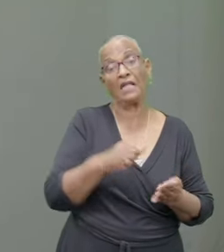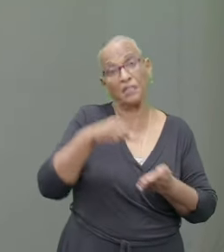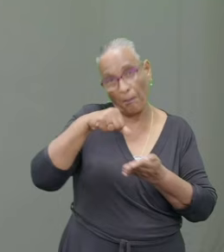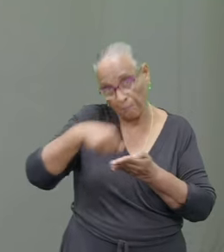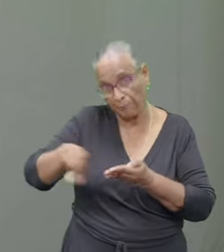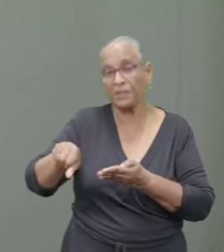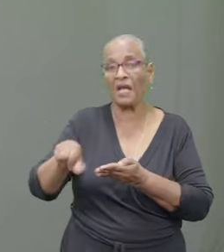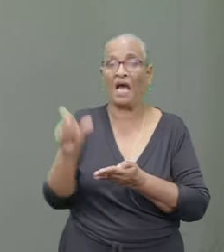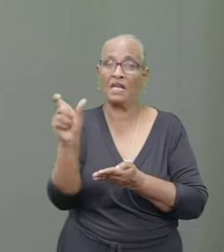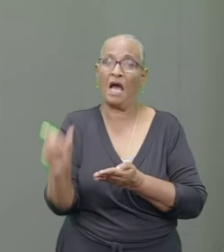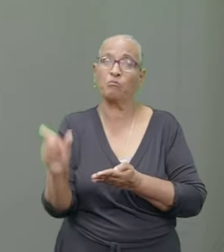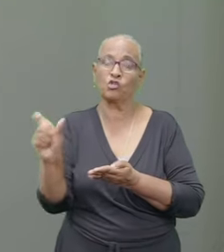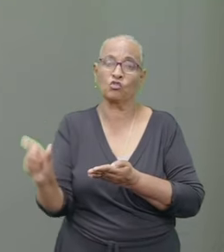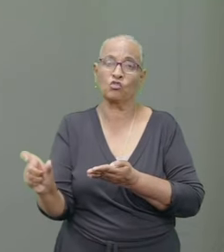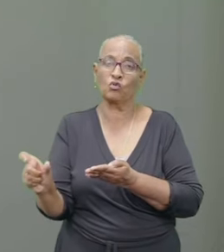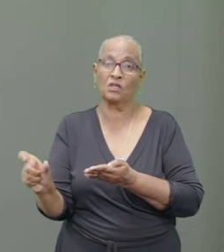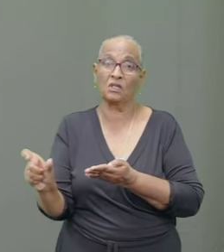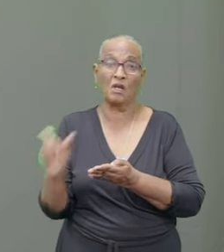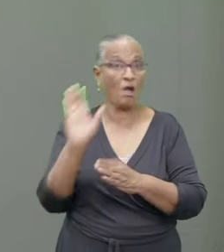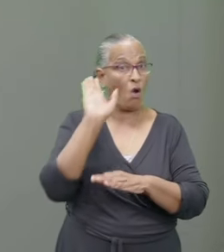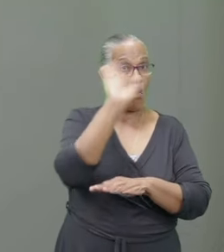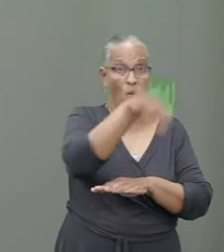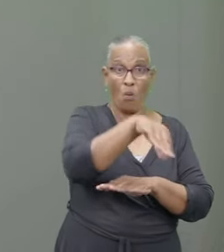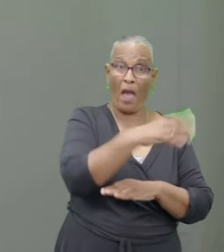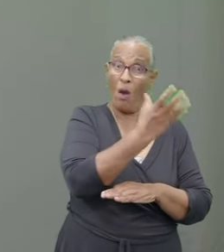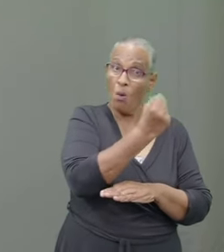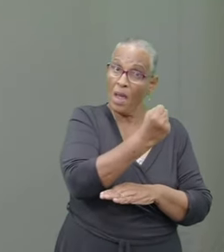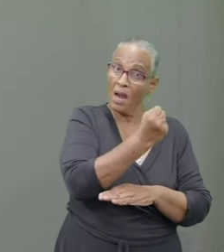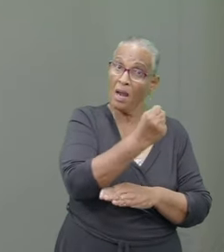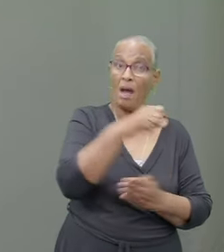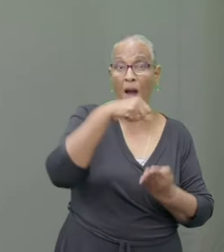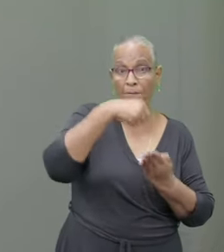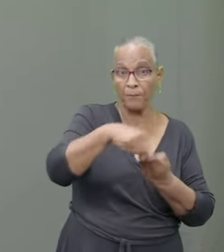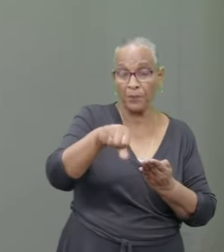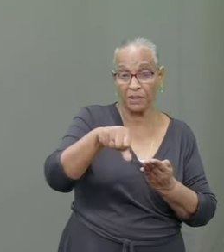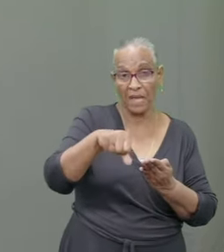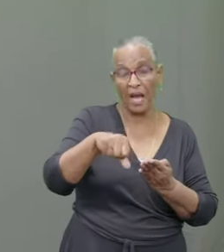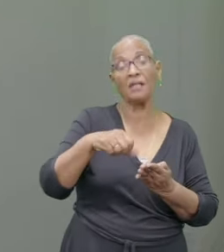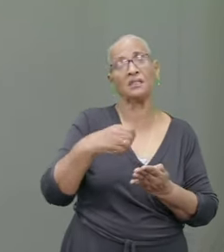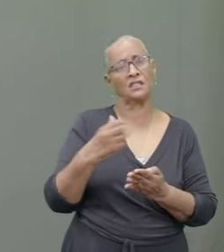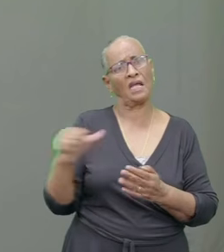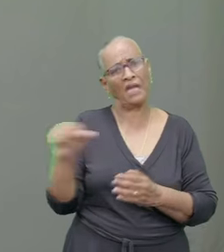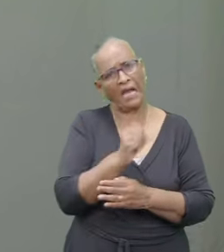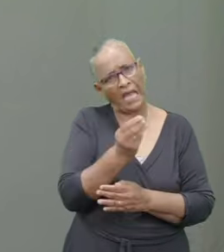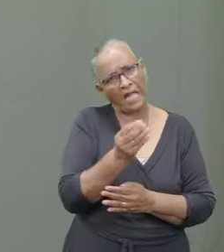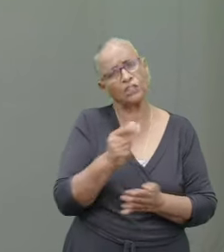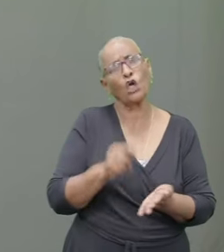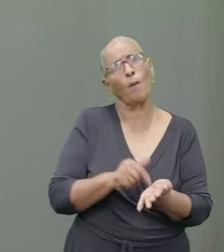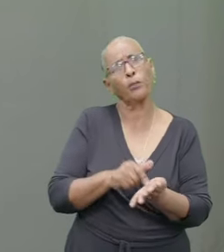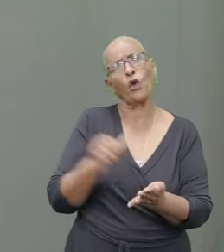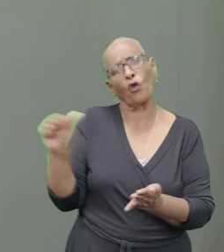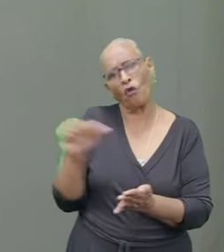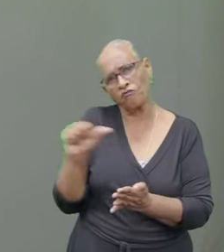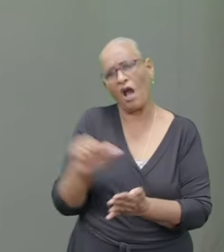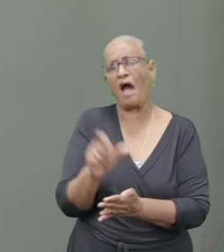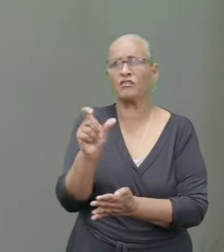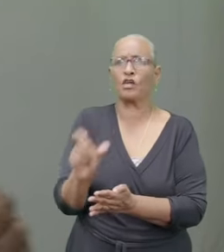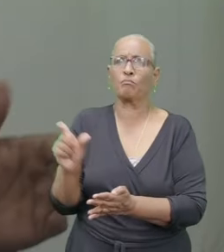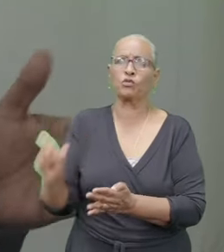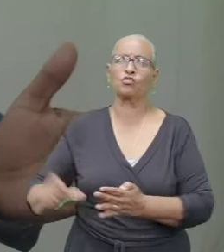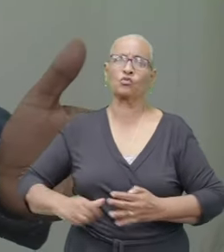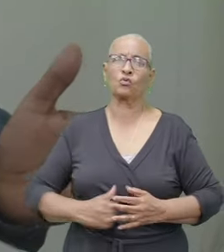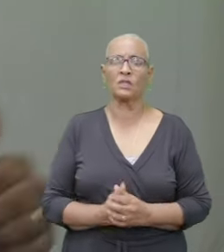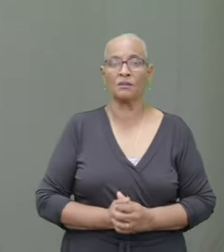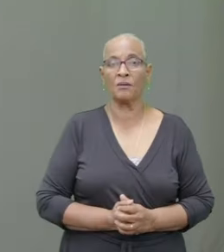wij de zorg het meest nodig hebben. Minister, ik denk dat ik dan de aanvullingen heb gepleegd. Ik weet niet